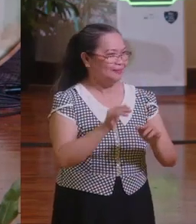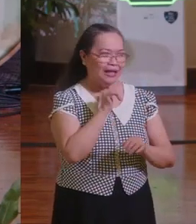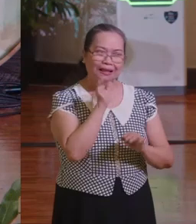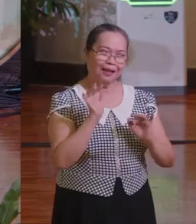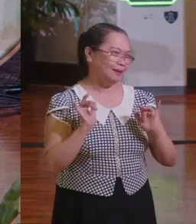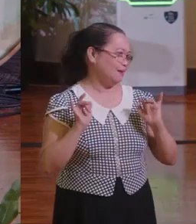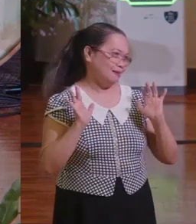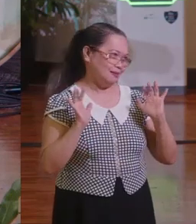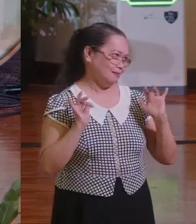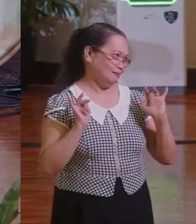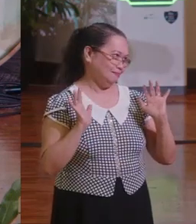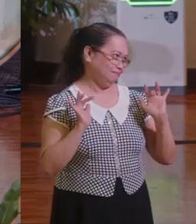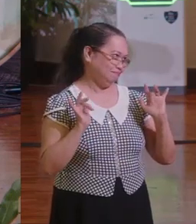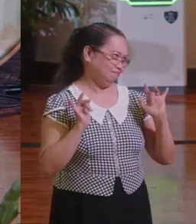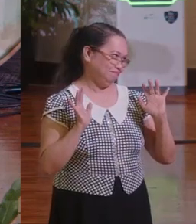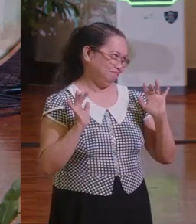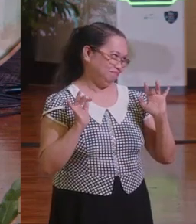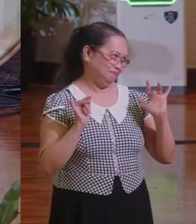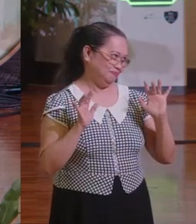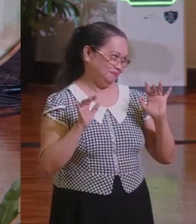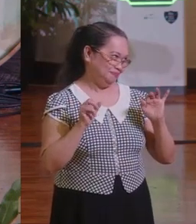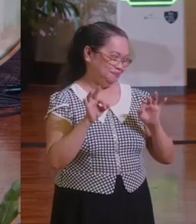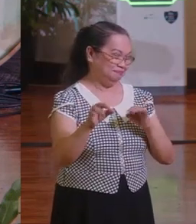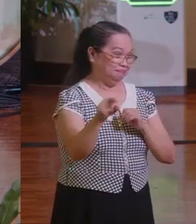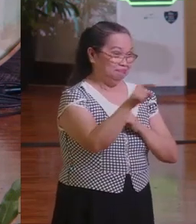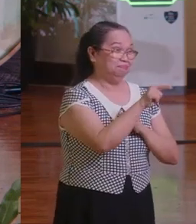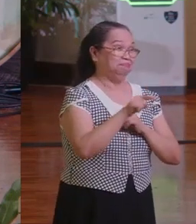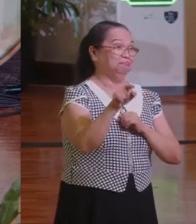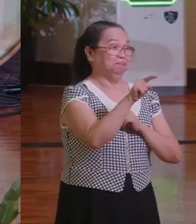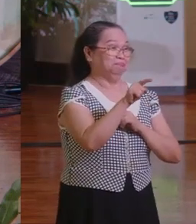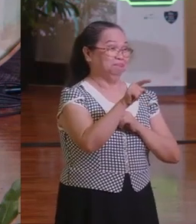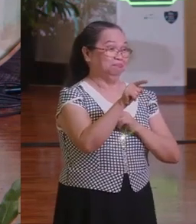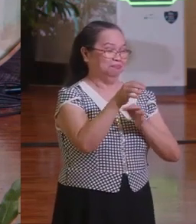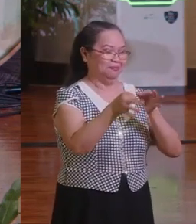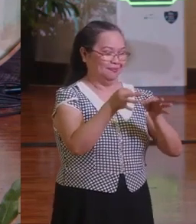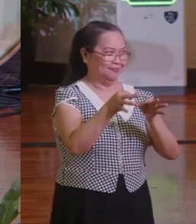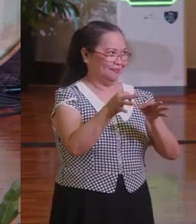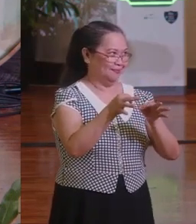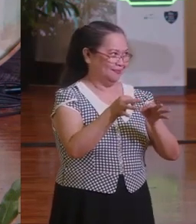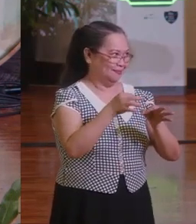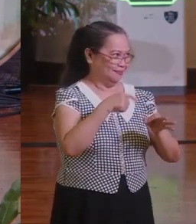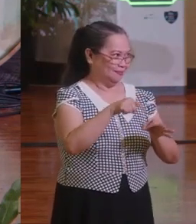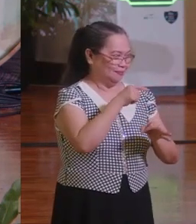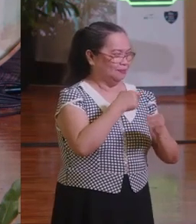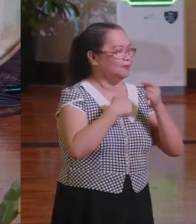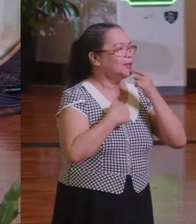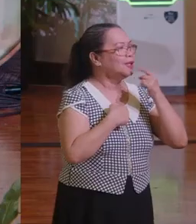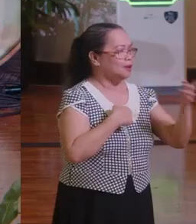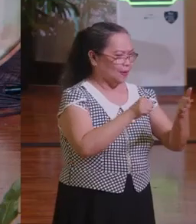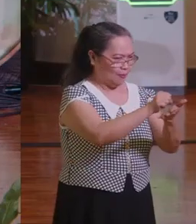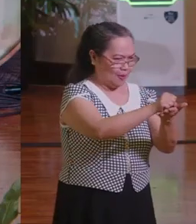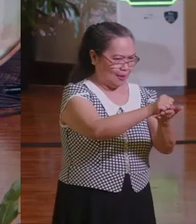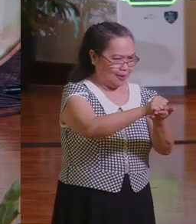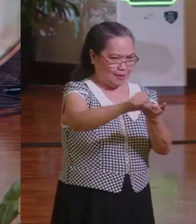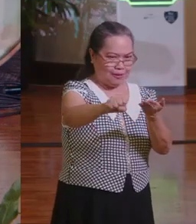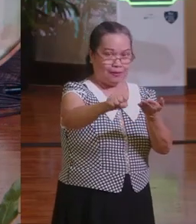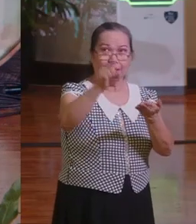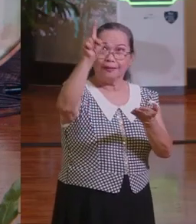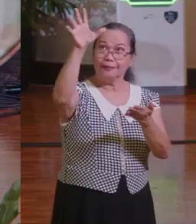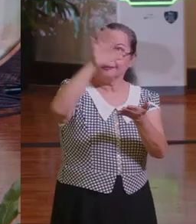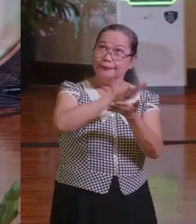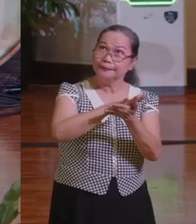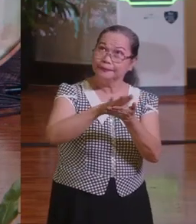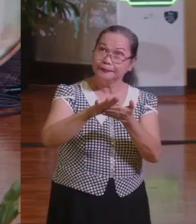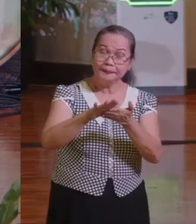no? Pagkatapos natin ma-justify, no? Tayo ngayon ay sinasanctify ng ating Panginoon.